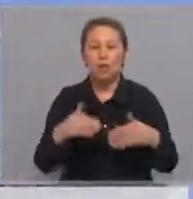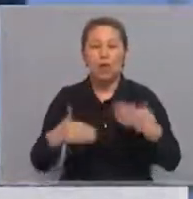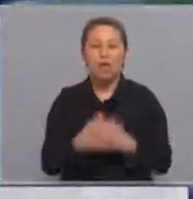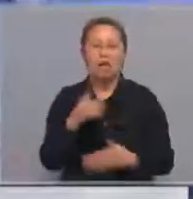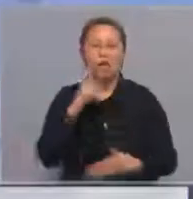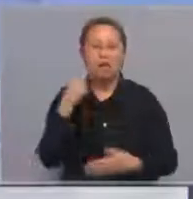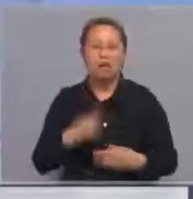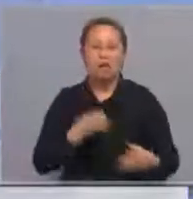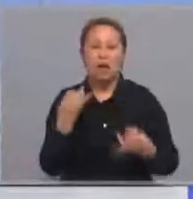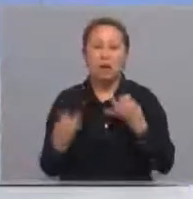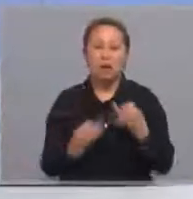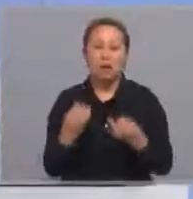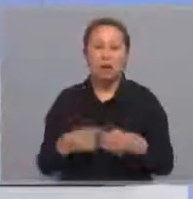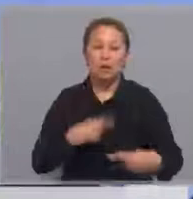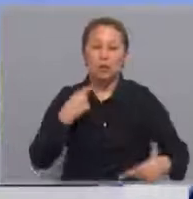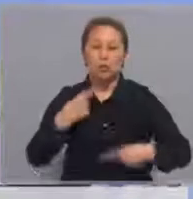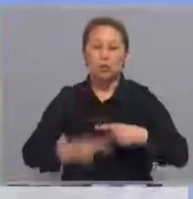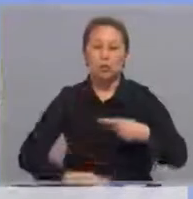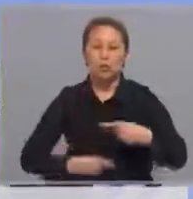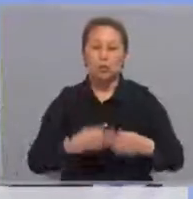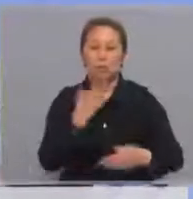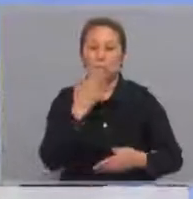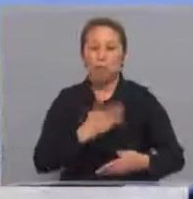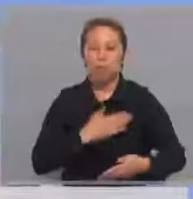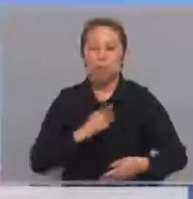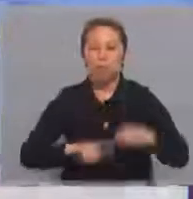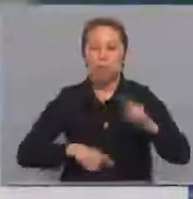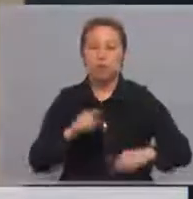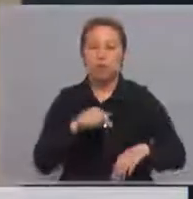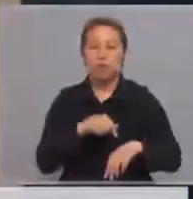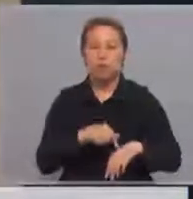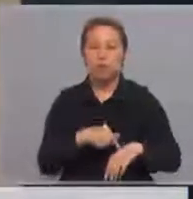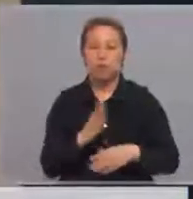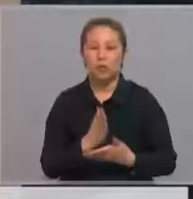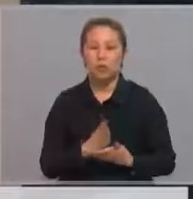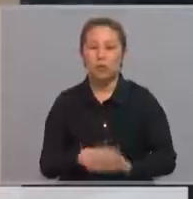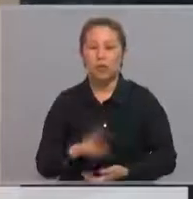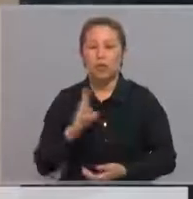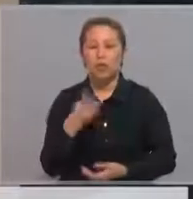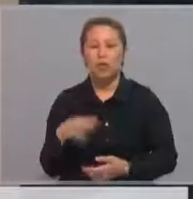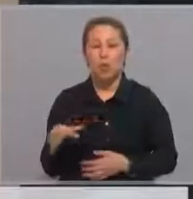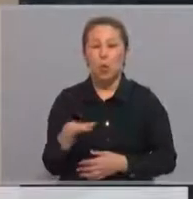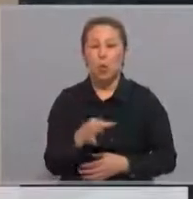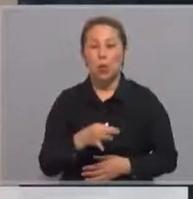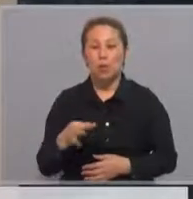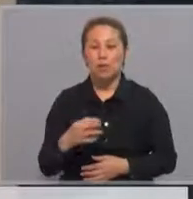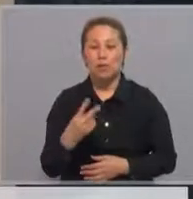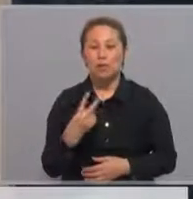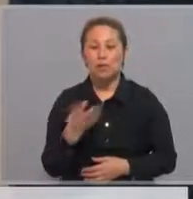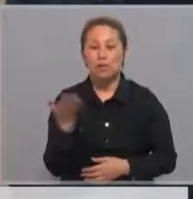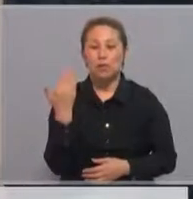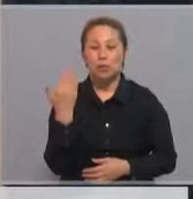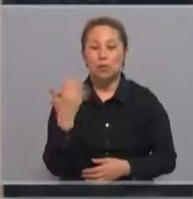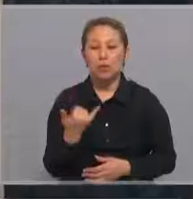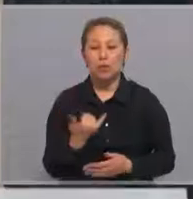насихаттау, өскелең өрендердің жадында ұлтжандылық, отаншылдық сезімді ояту. Екі облыстың арамызда